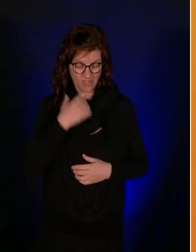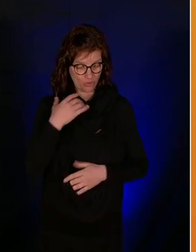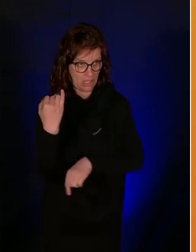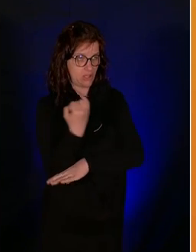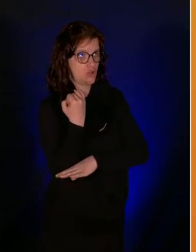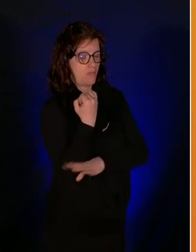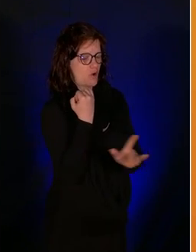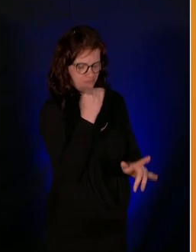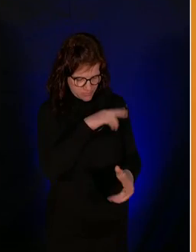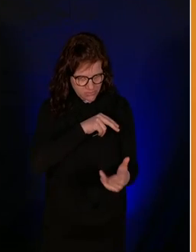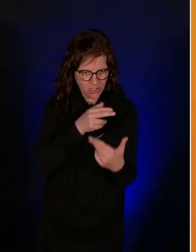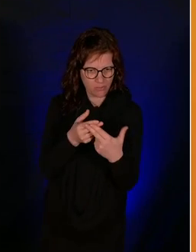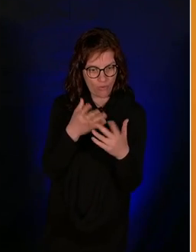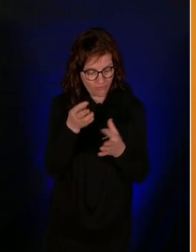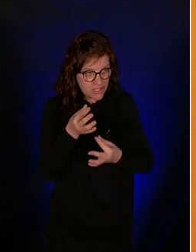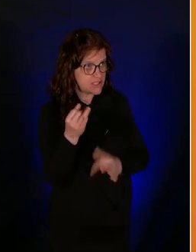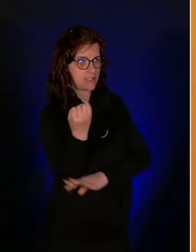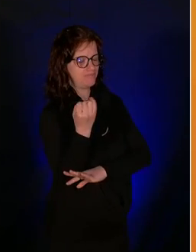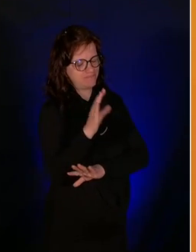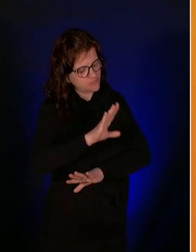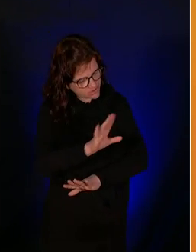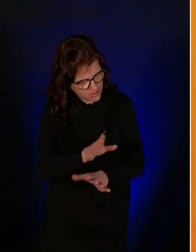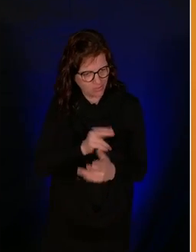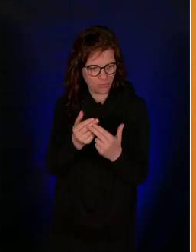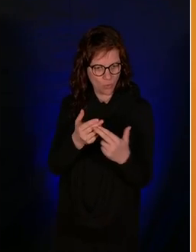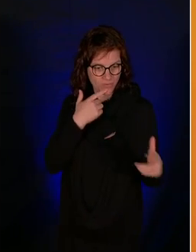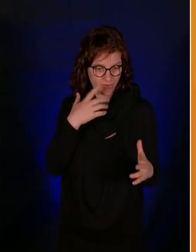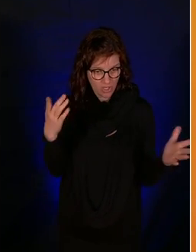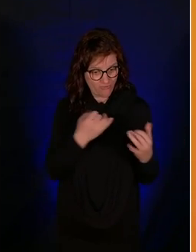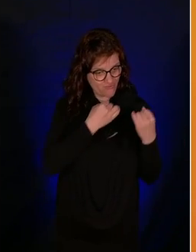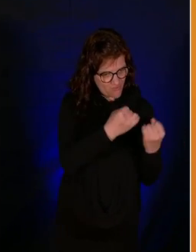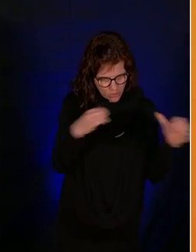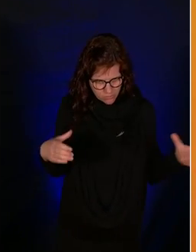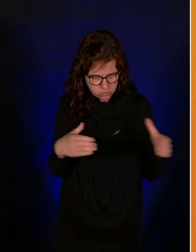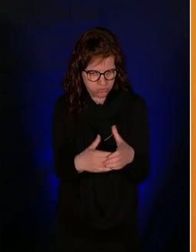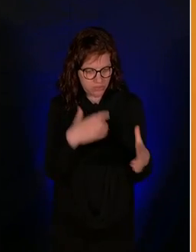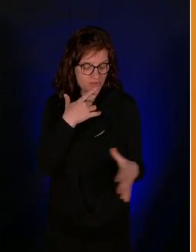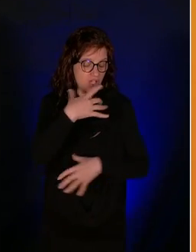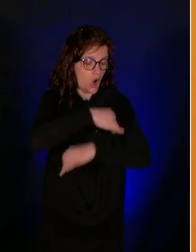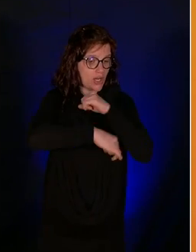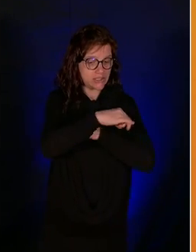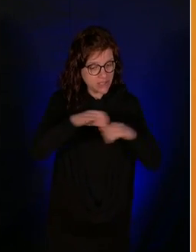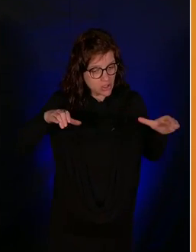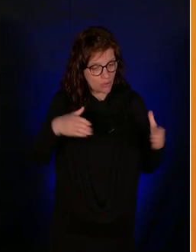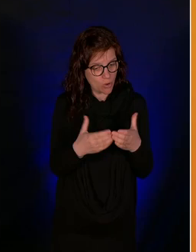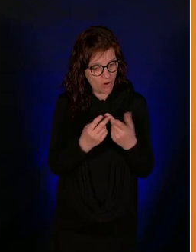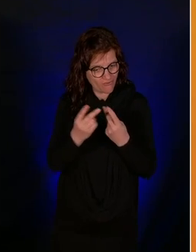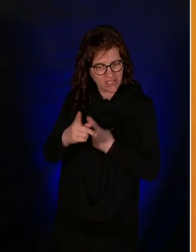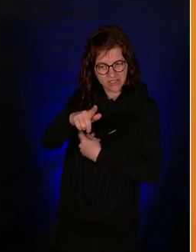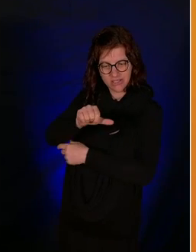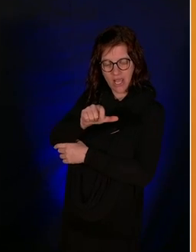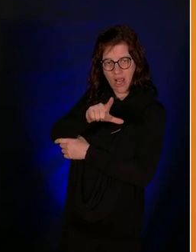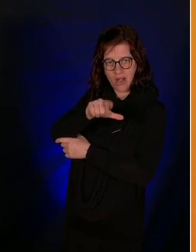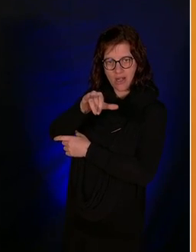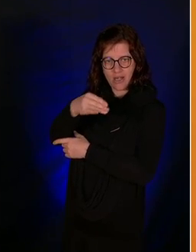répond à la fragilité aussi, ça permet de conjuguer les forces. Aujourd'hui, quand on organise un rassemblement devant Gallimard pour dénoncer le tâcheronnage qui est pratiqué à